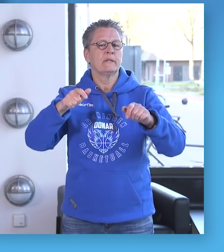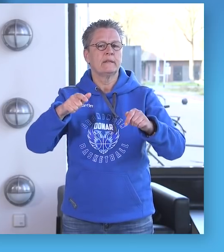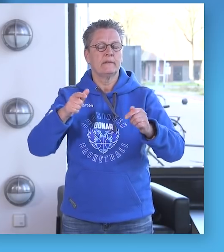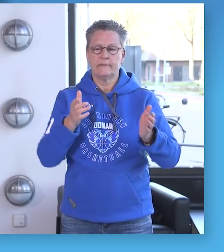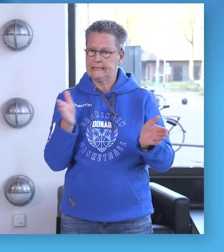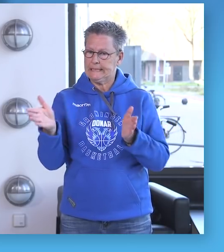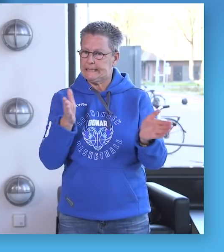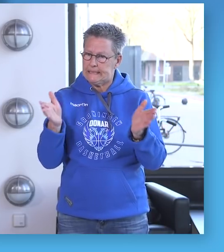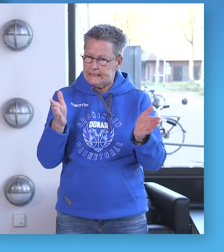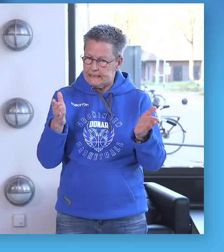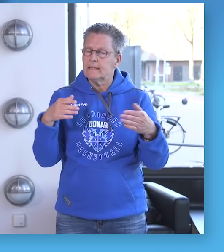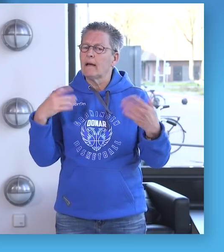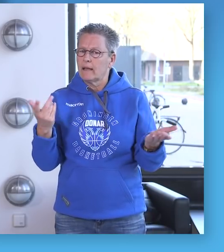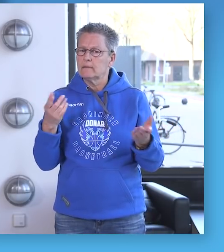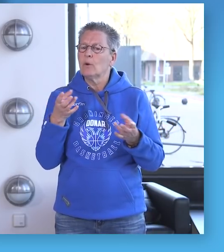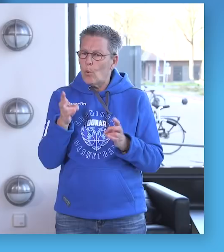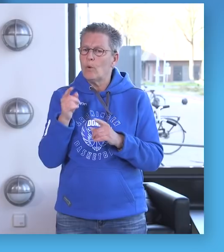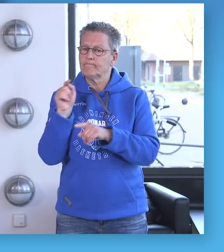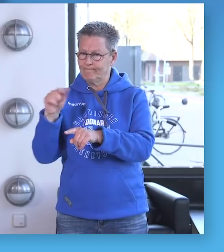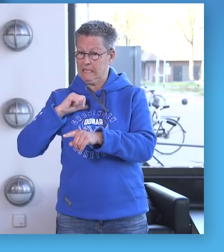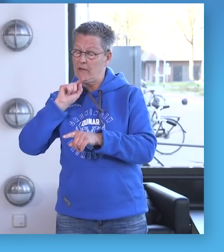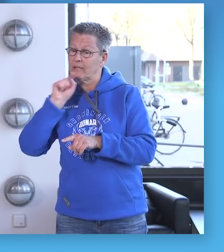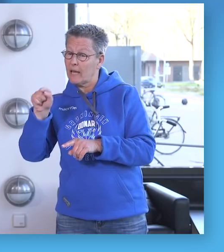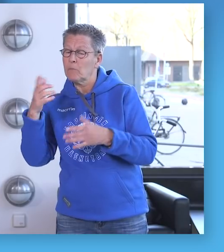Tweeledig, hoe reageerde jij daar in instantie op en hoe reageerde het team daarop?